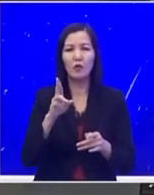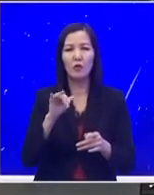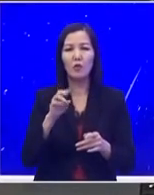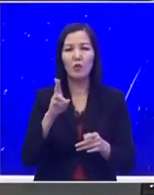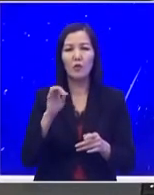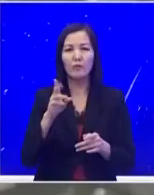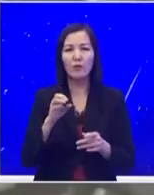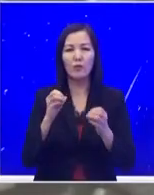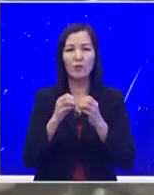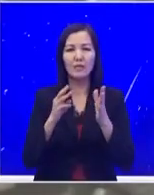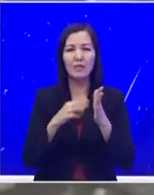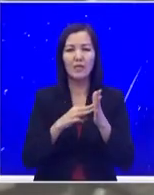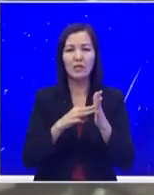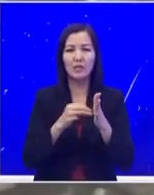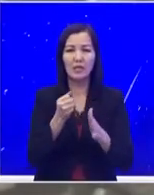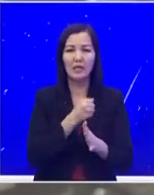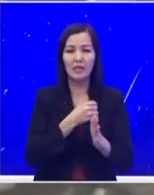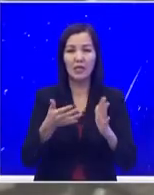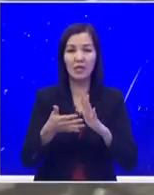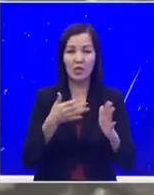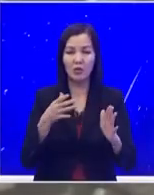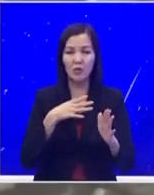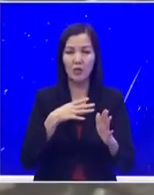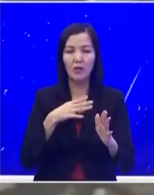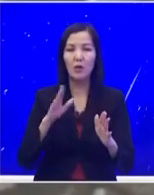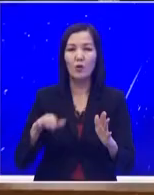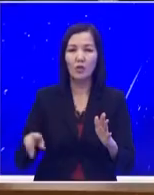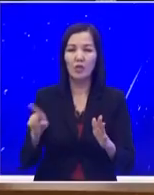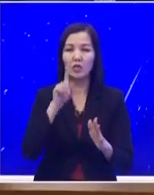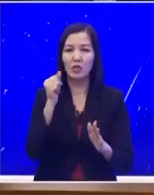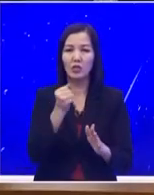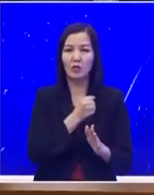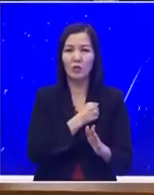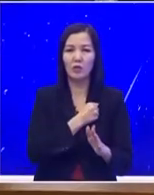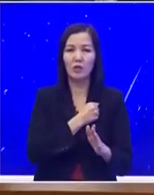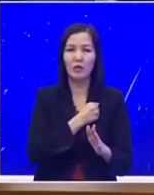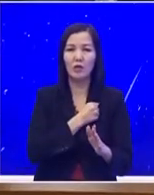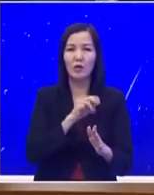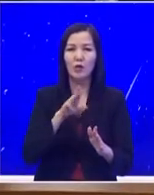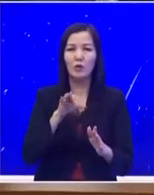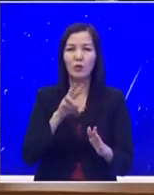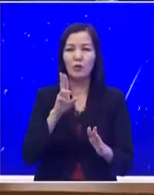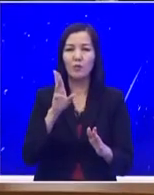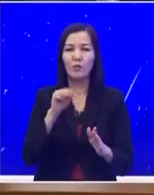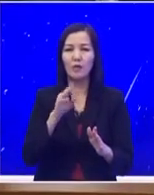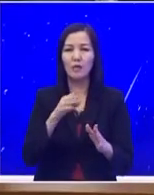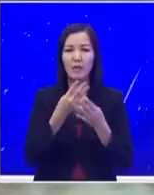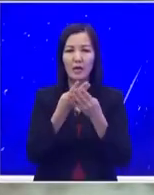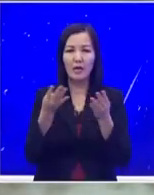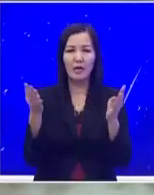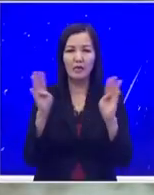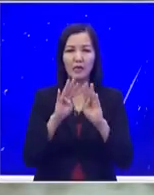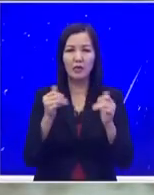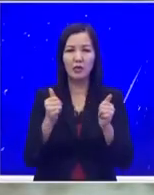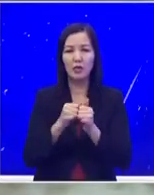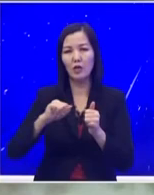Болатов 18 жасында әскерге шақырту алады. Осылайша жас жауынгер Түркменияда бір ай карантинде болып, жанындағы